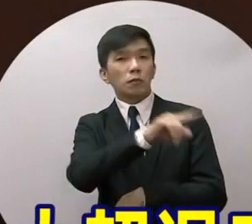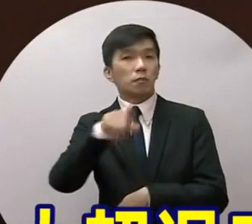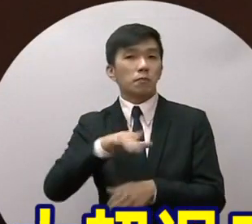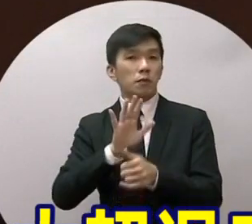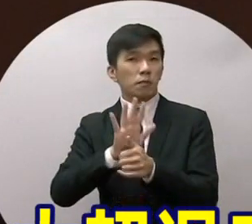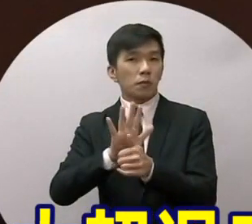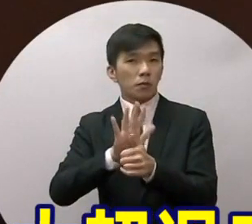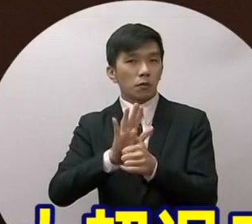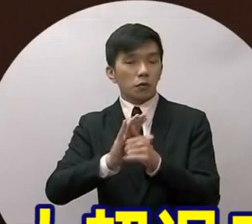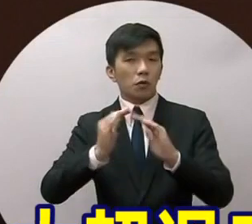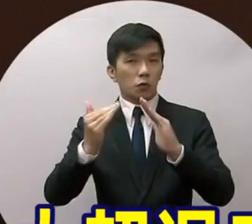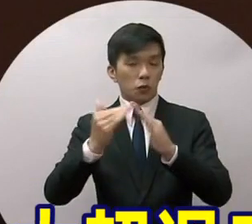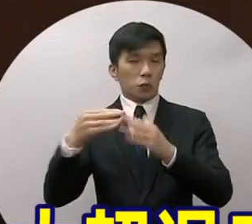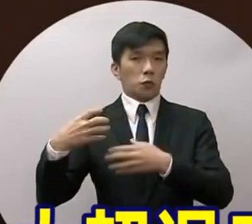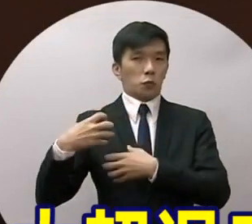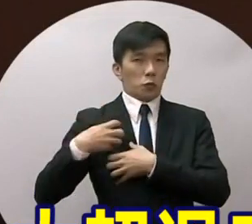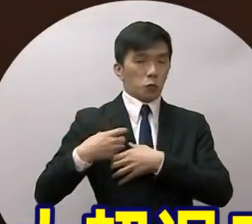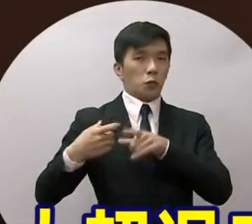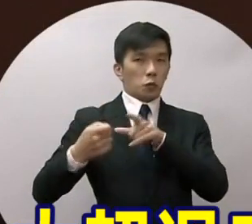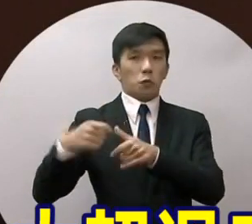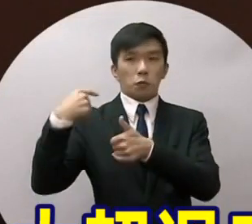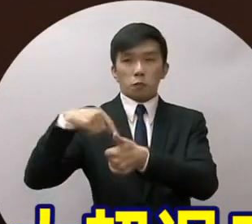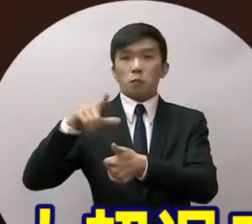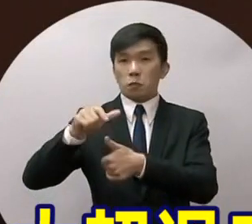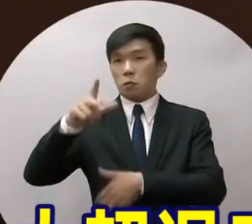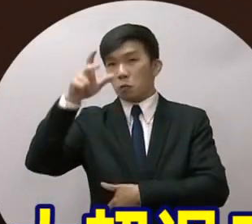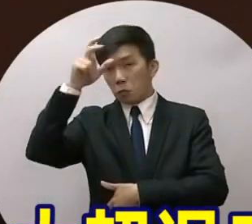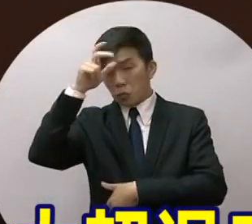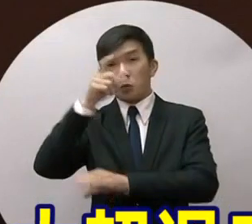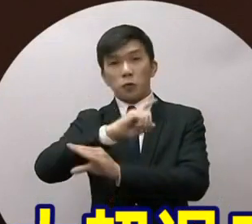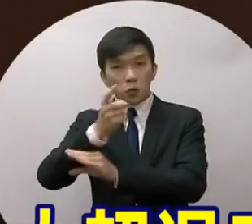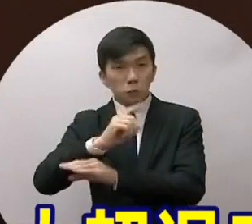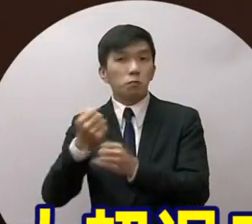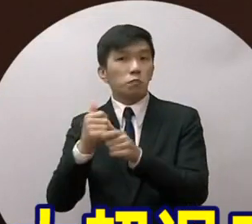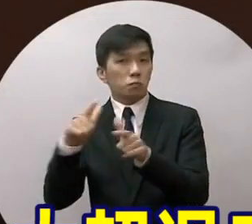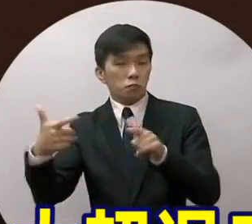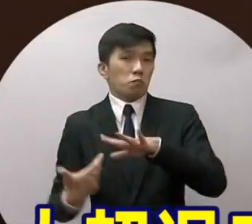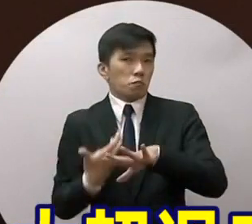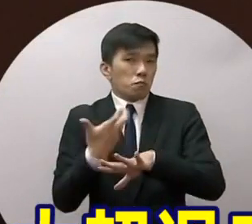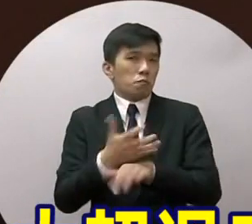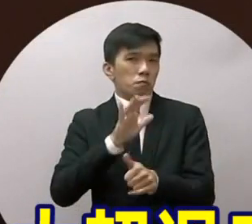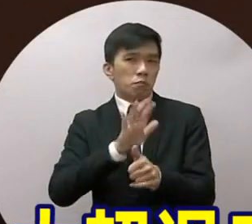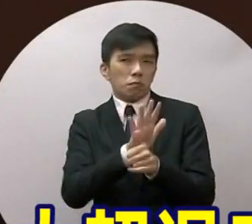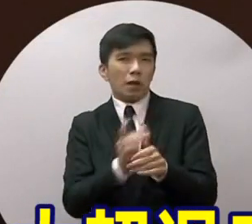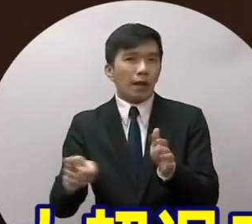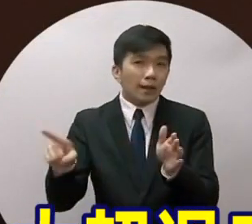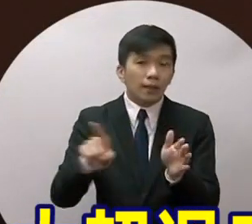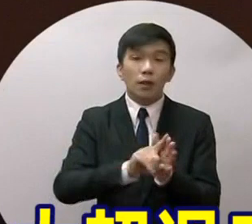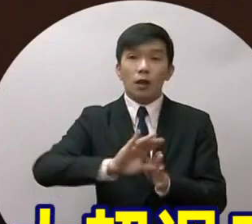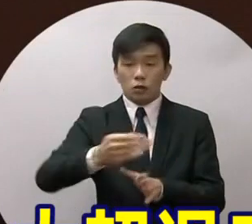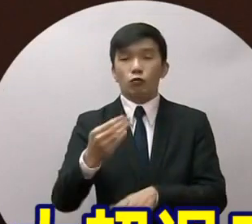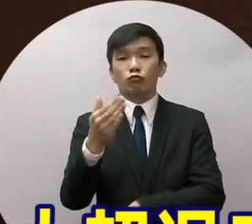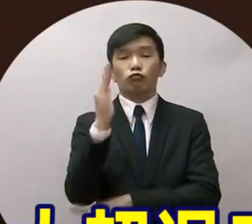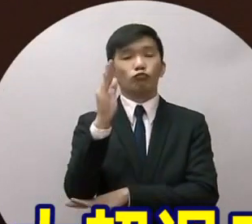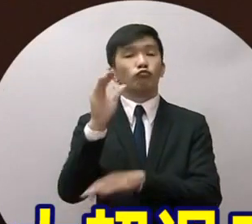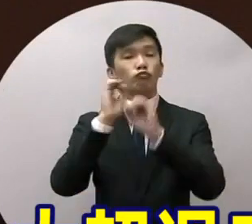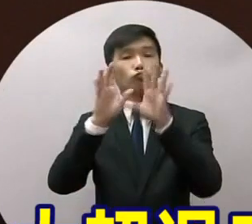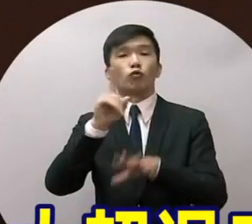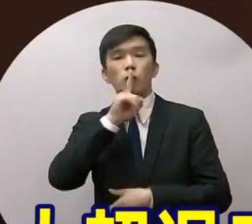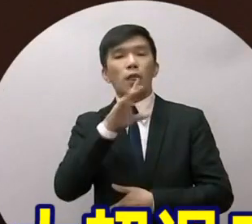献一生的军公教警消都要因为财政困难而被砍退休金